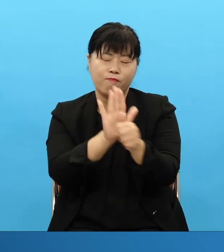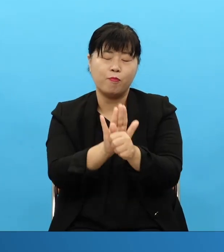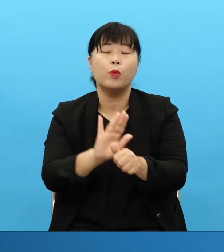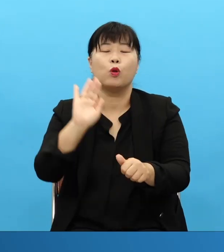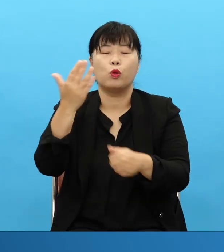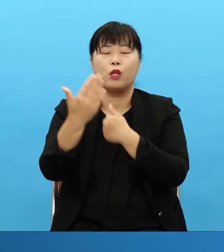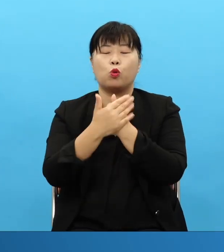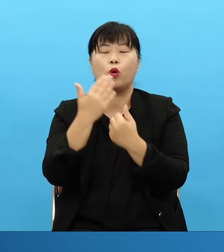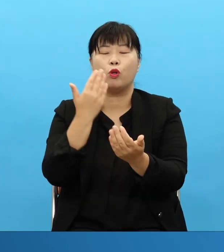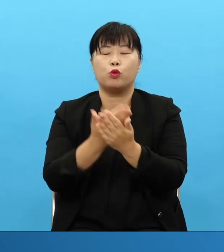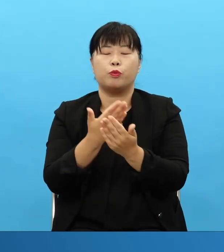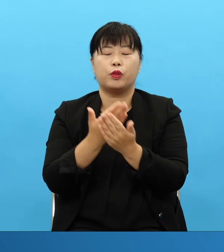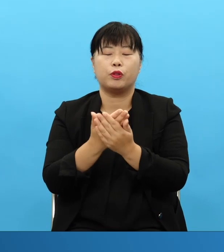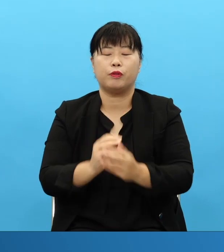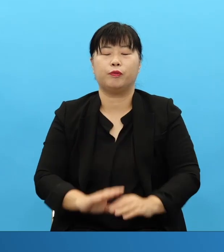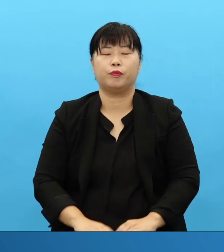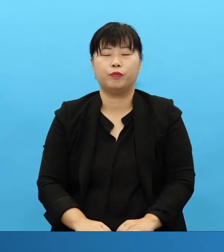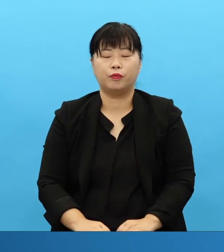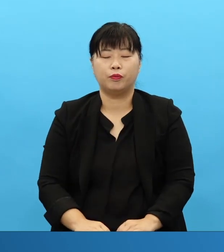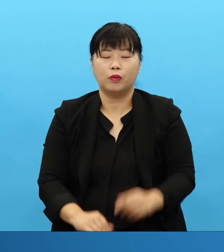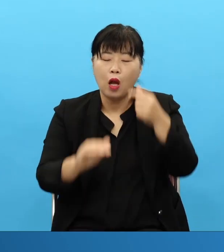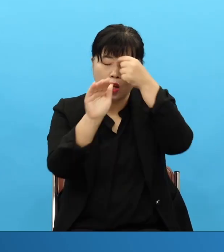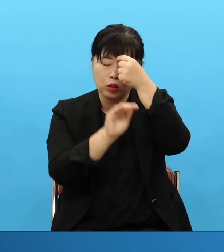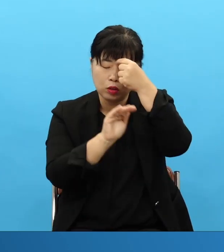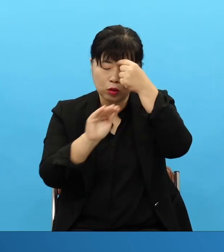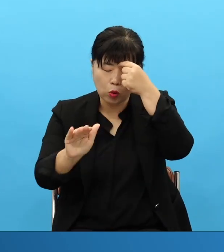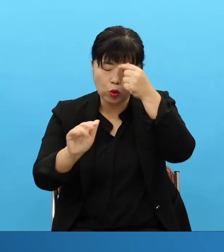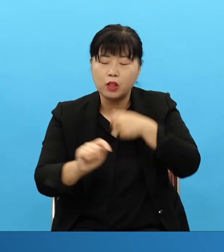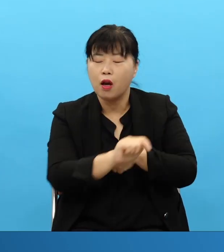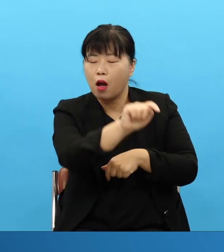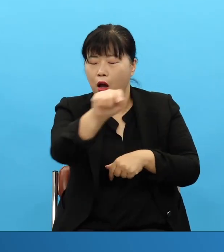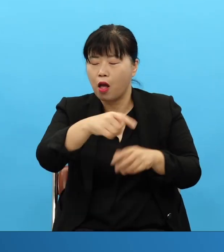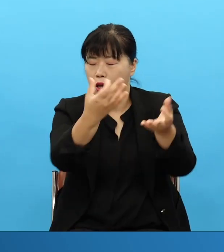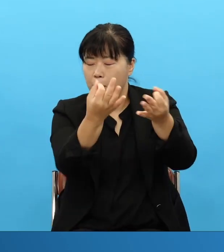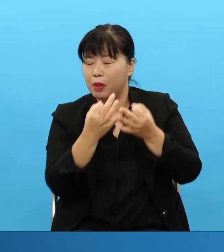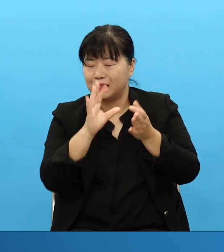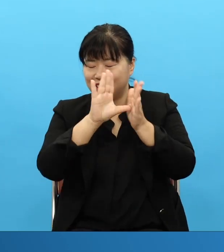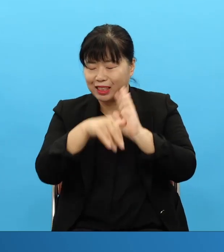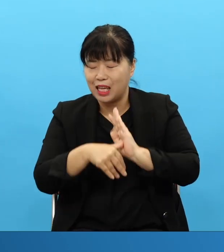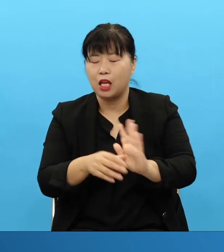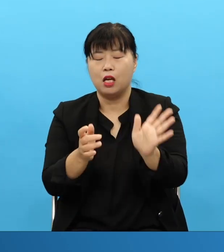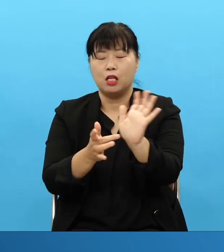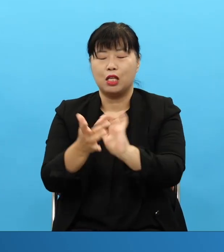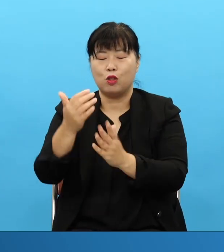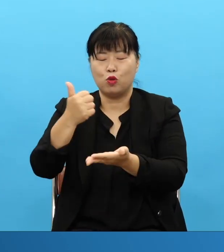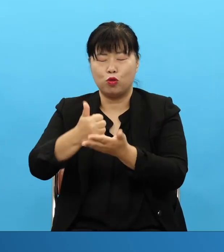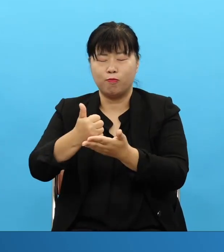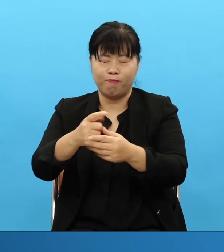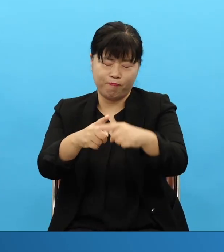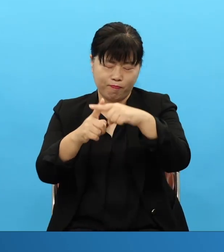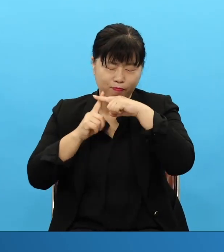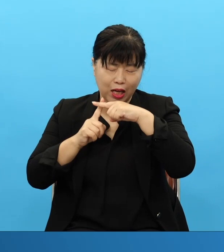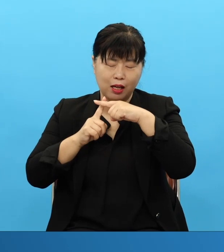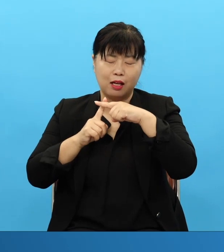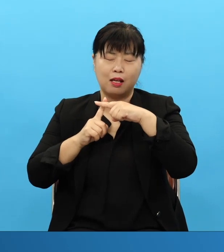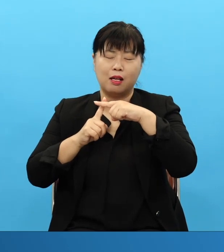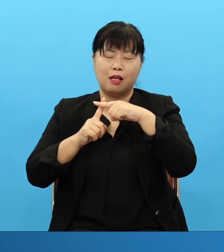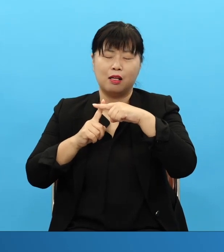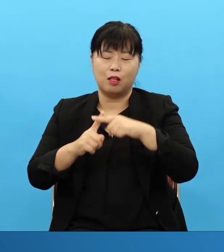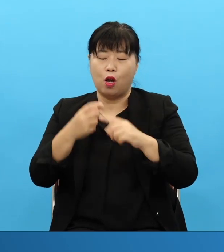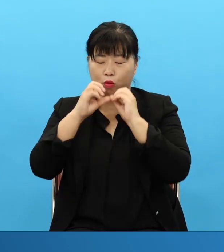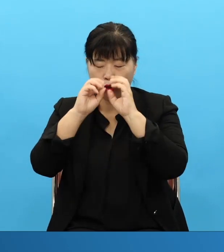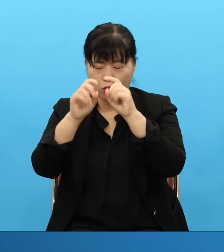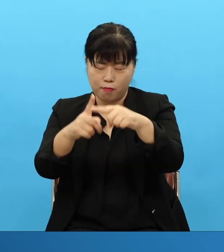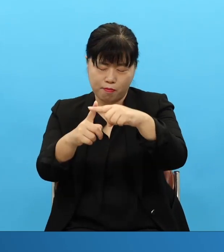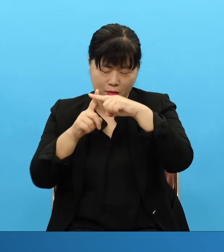성도님들이 대표할 때에 예수로 죽고 전도와 선교로 다락방을 살리는 장로님들이 되기를